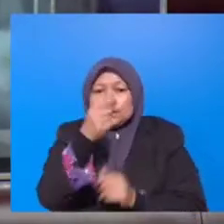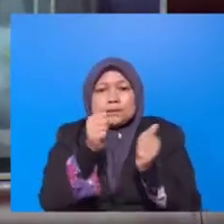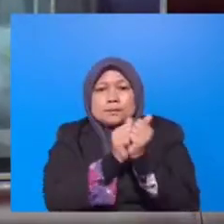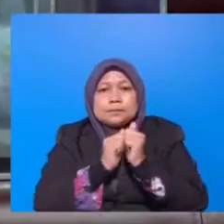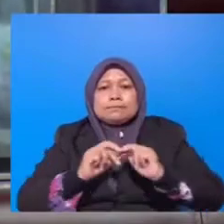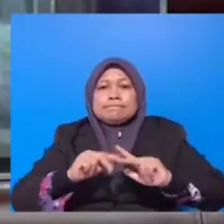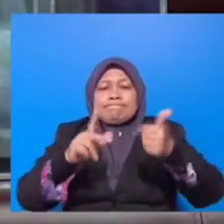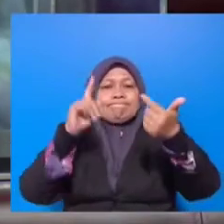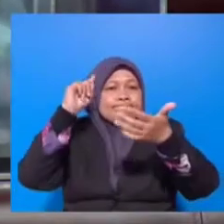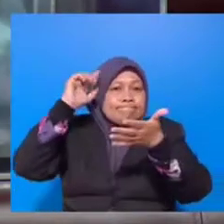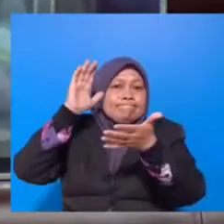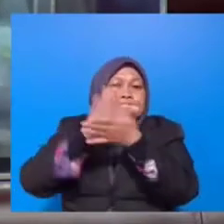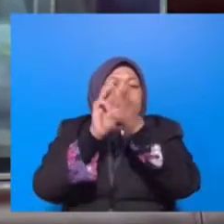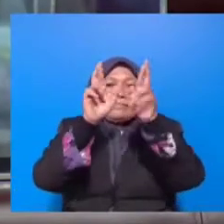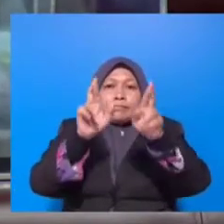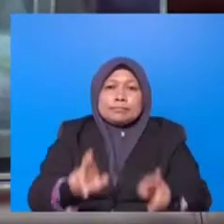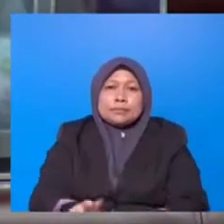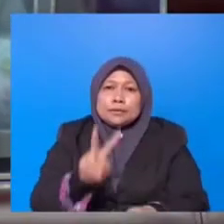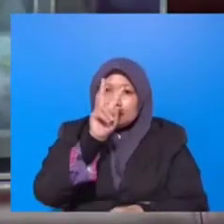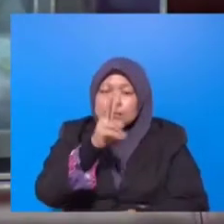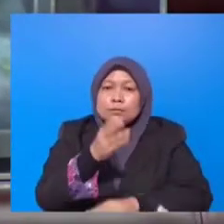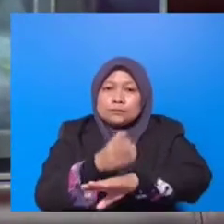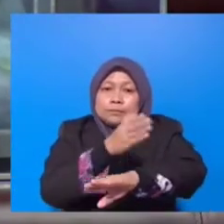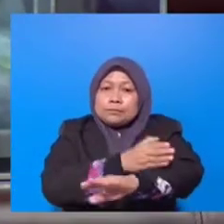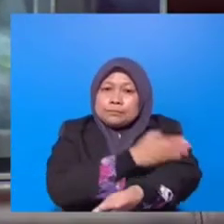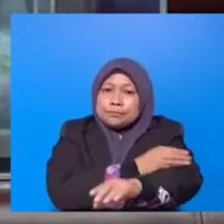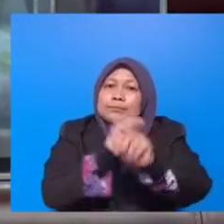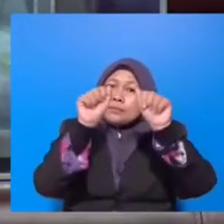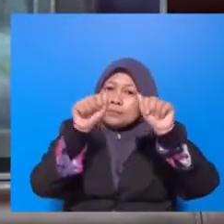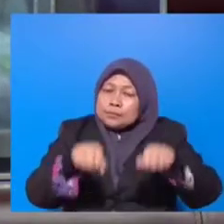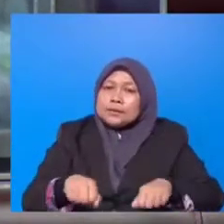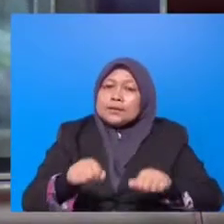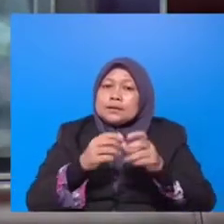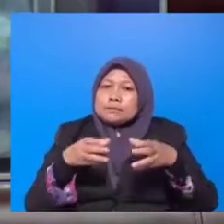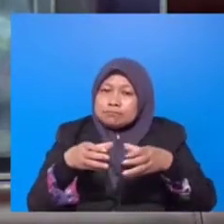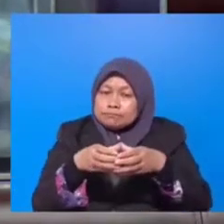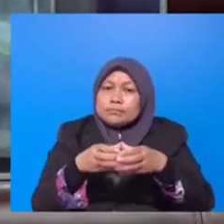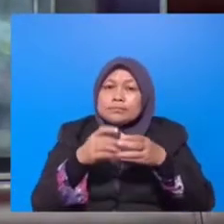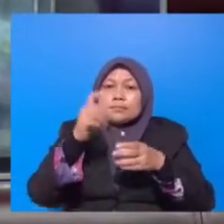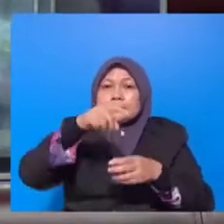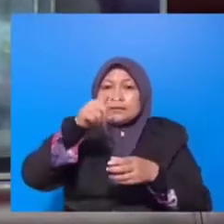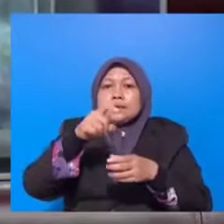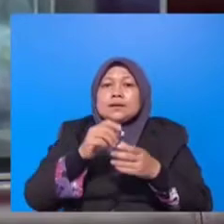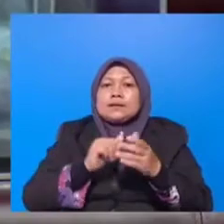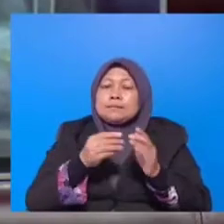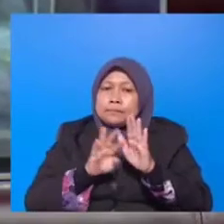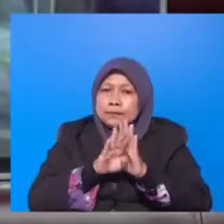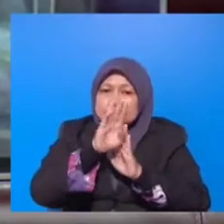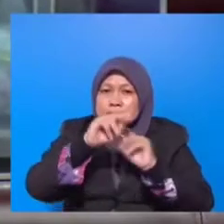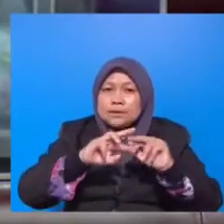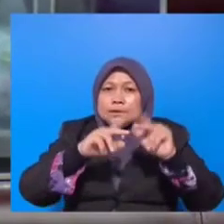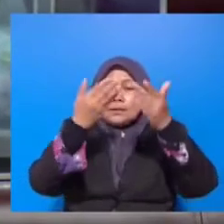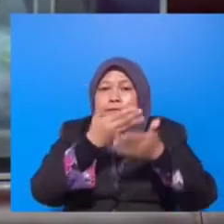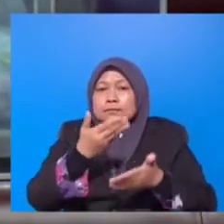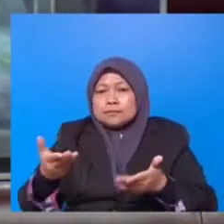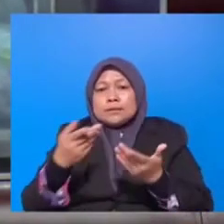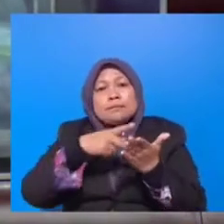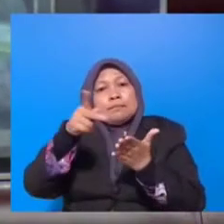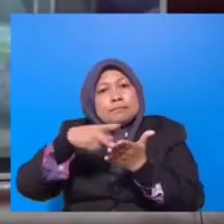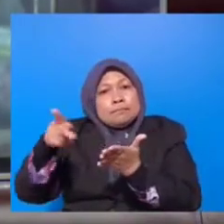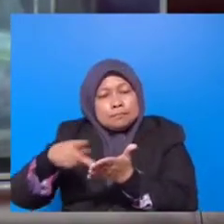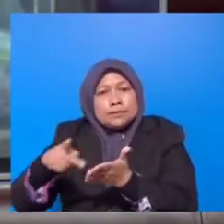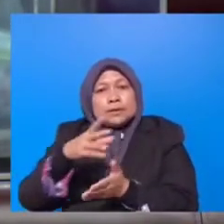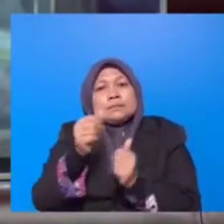sama-sama meningkatkan keyakinan rakyat. Yang kedua, yang memperkasakan keupayaan dan juga kapasiti, meningkatkan akses dan juga bantuan